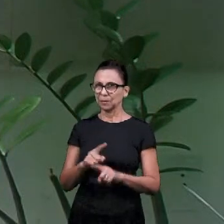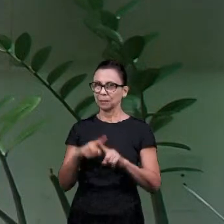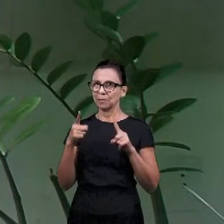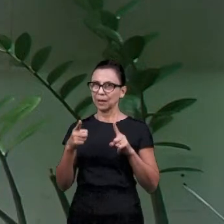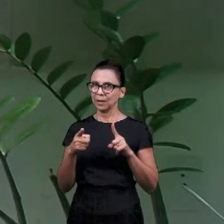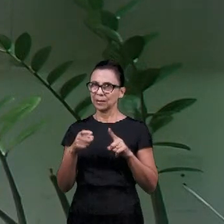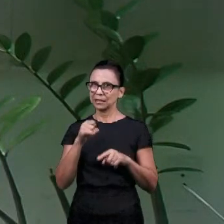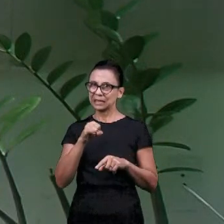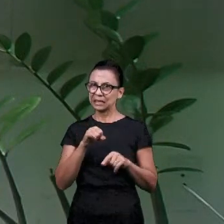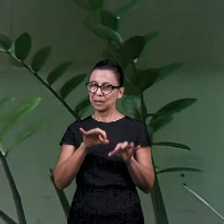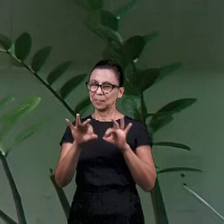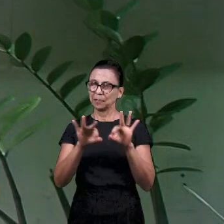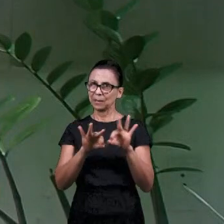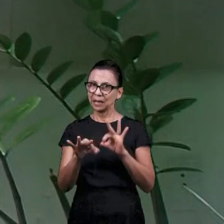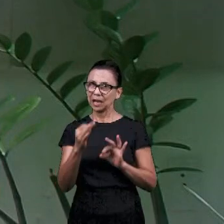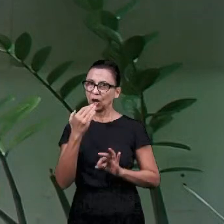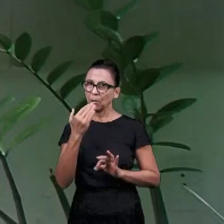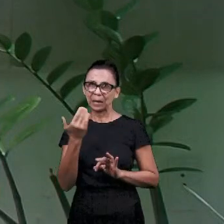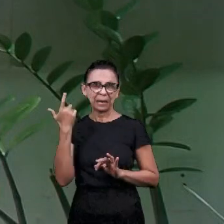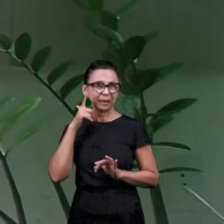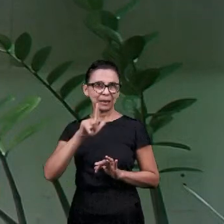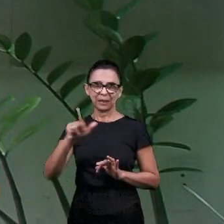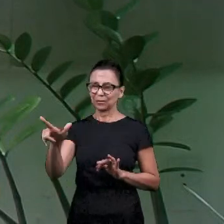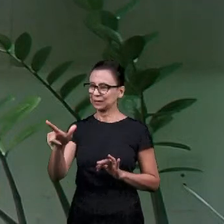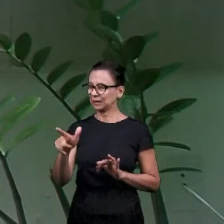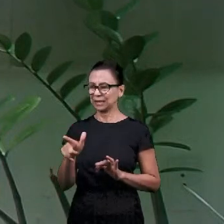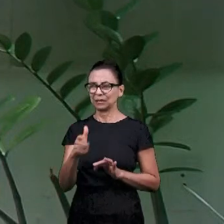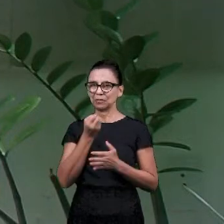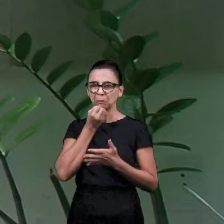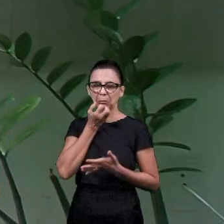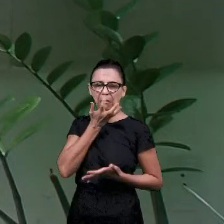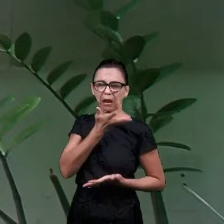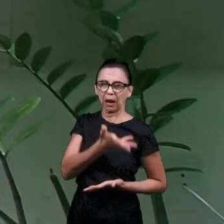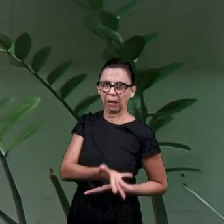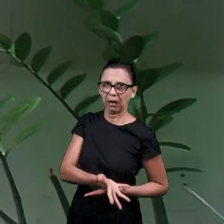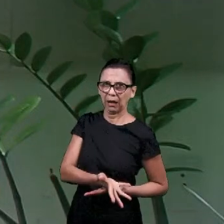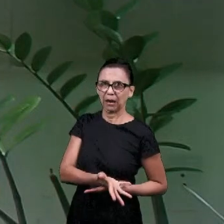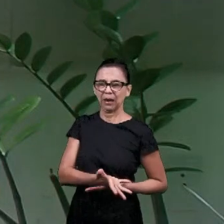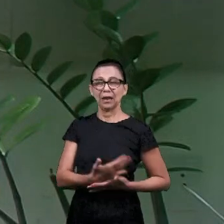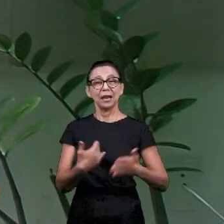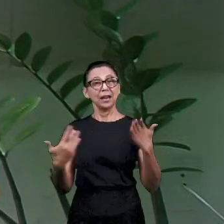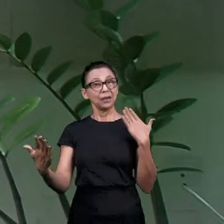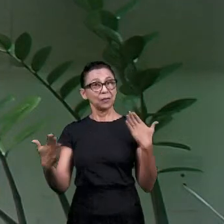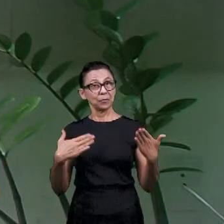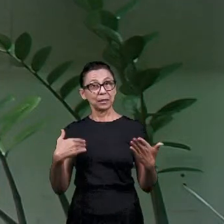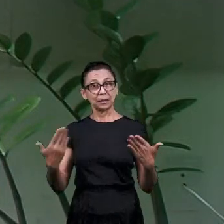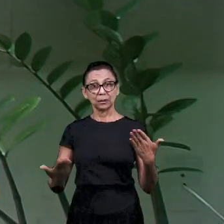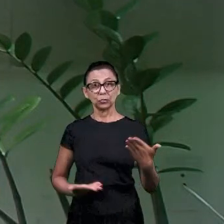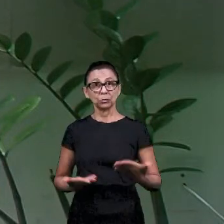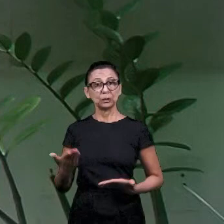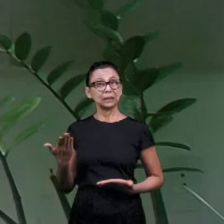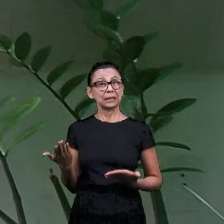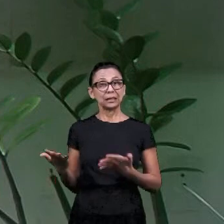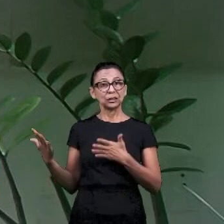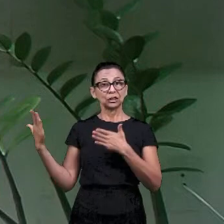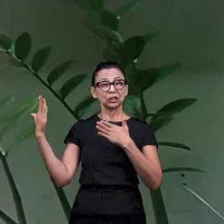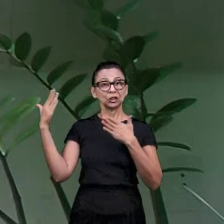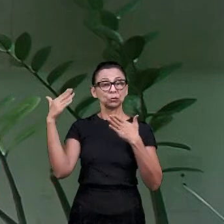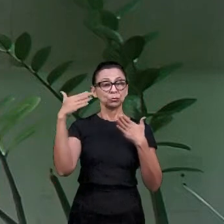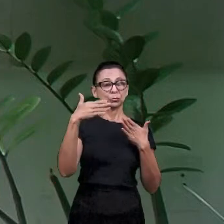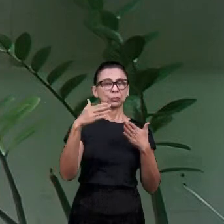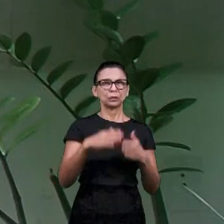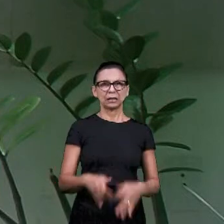Donc regardez, à ce moment, la richesse qui exclut la Trinité n'existe plus. C'est